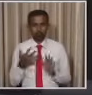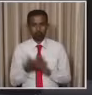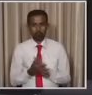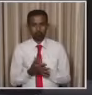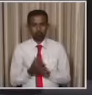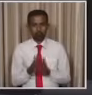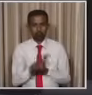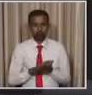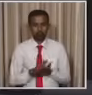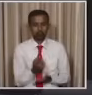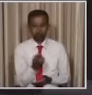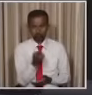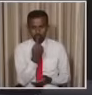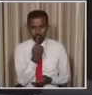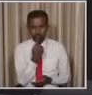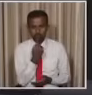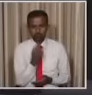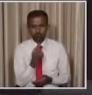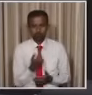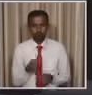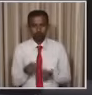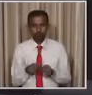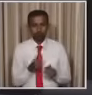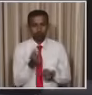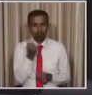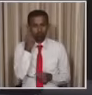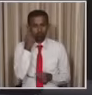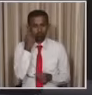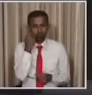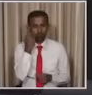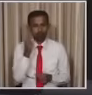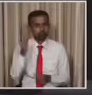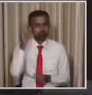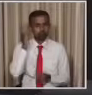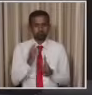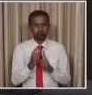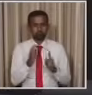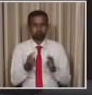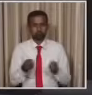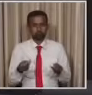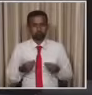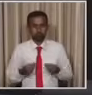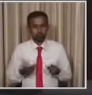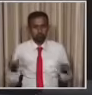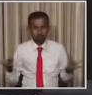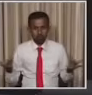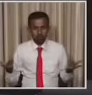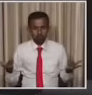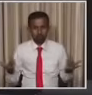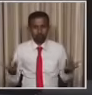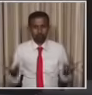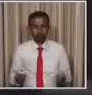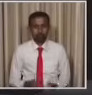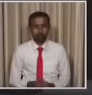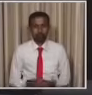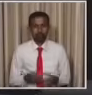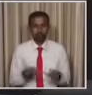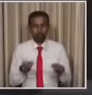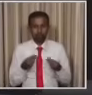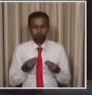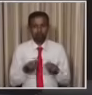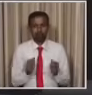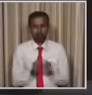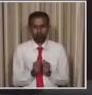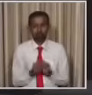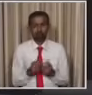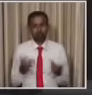නිවැරදි කරන්න, මෙහෙම යෝජනාවක් කවදාකවත් පාර්ලිමේන්තුවට ඉදිරිපත් කළා නැහැ. ඉදිරිපත් කරලා වැඩකුත්